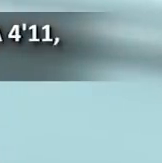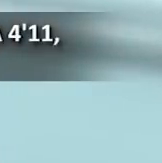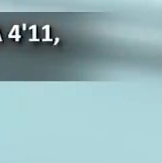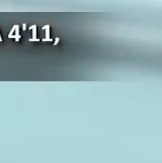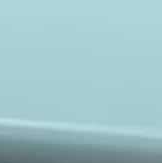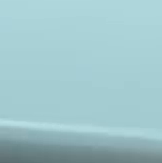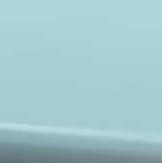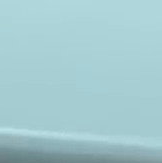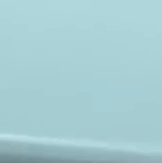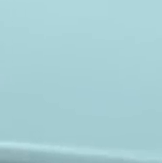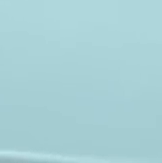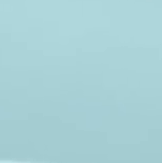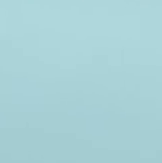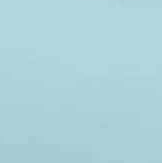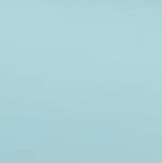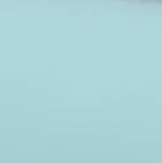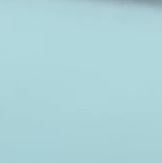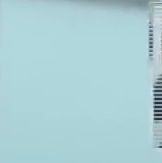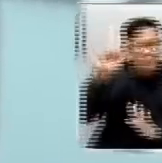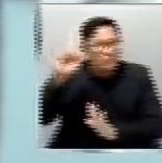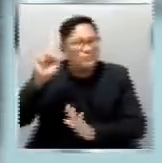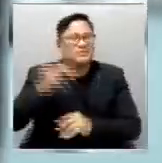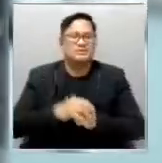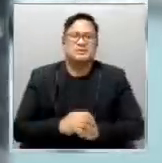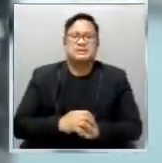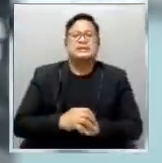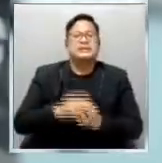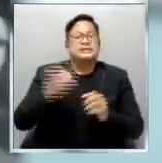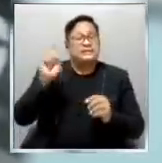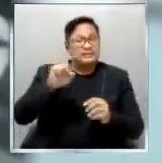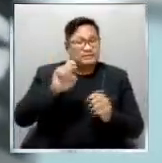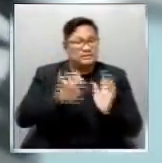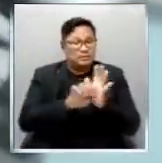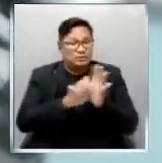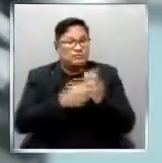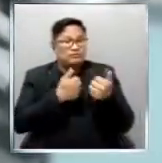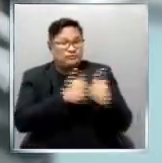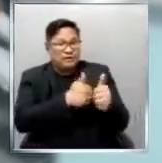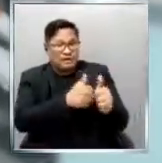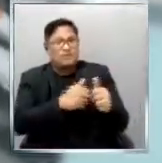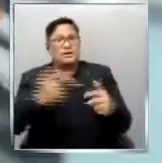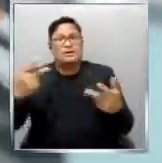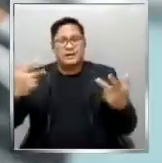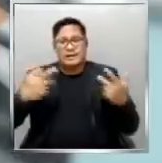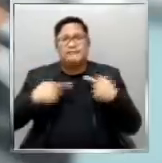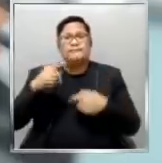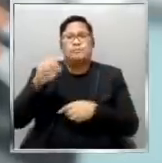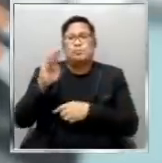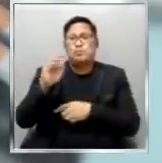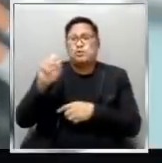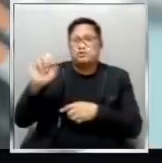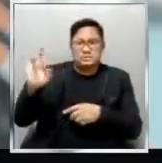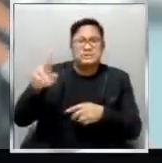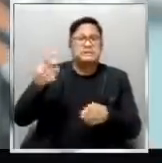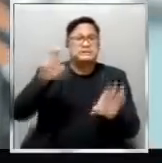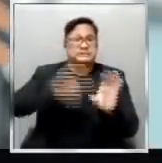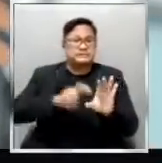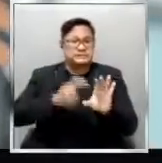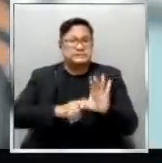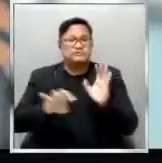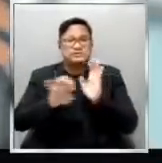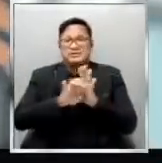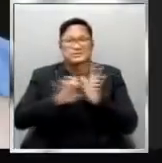bulas ang anak? If you follow the law strictly, dapat naka-booster seat pa rin yan. If you are not already fitted